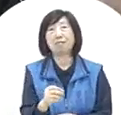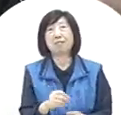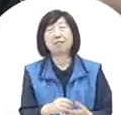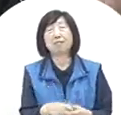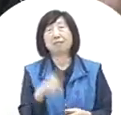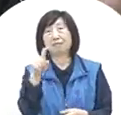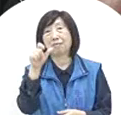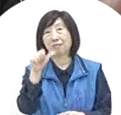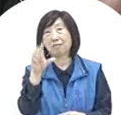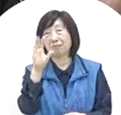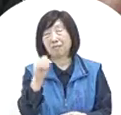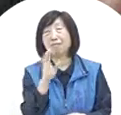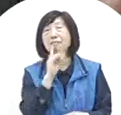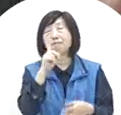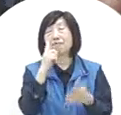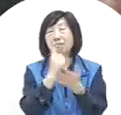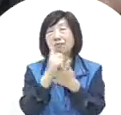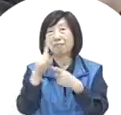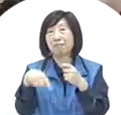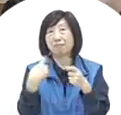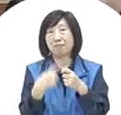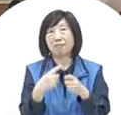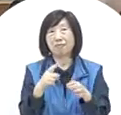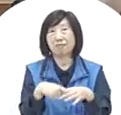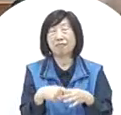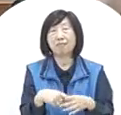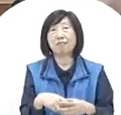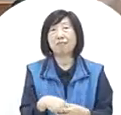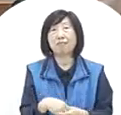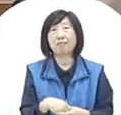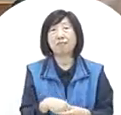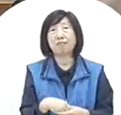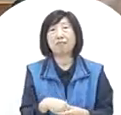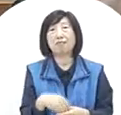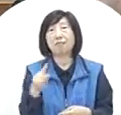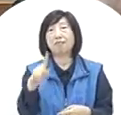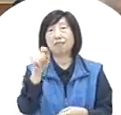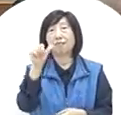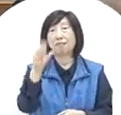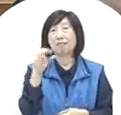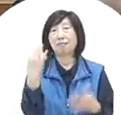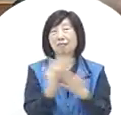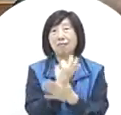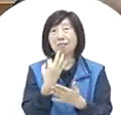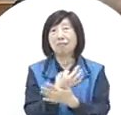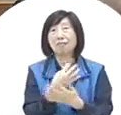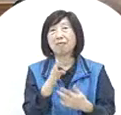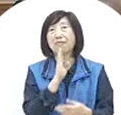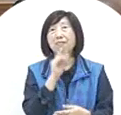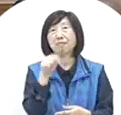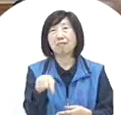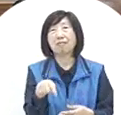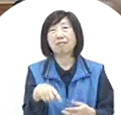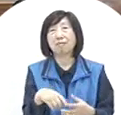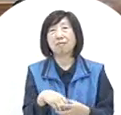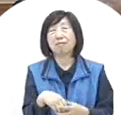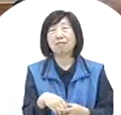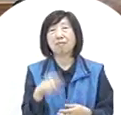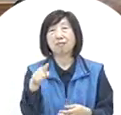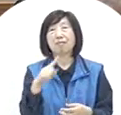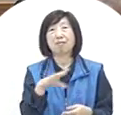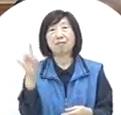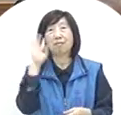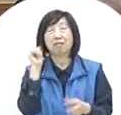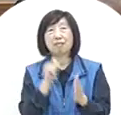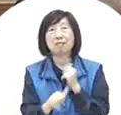个150,000年营业额只有150,000。 其实这里面的 产品 我们都是请米其林的大师来， 这样子就叫做推动地方创 生